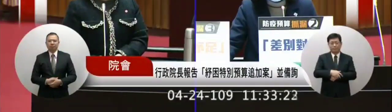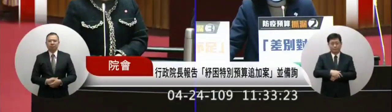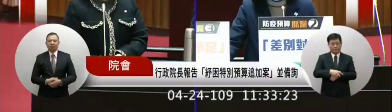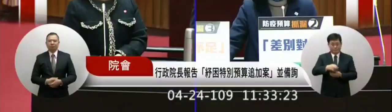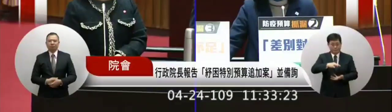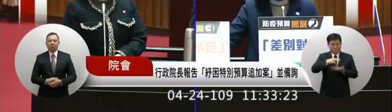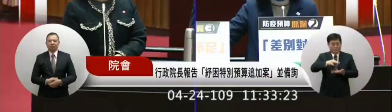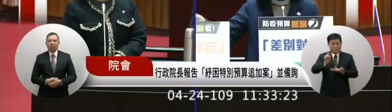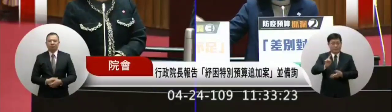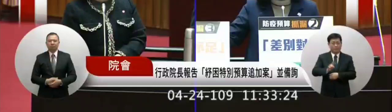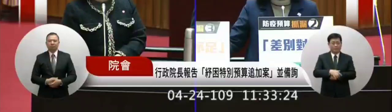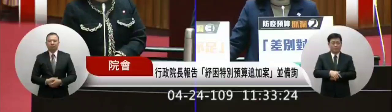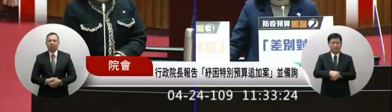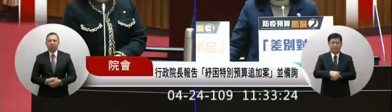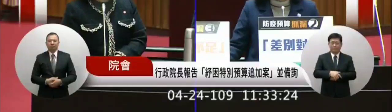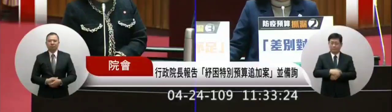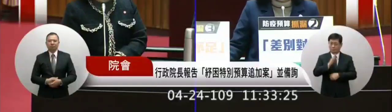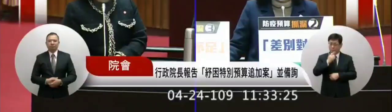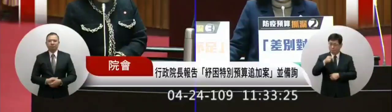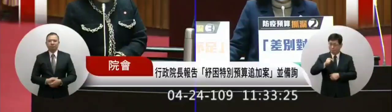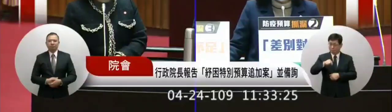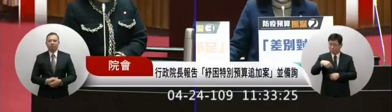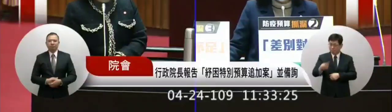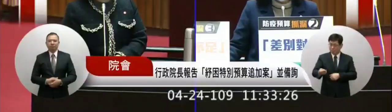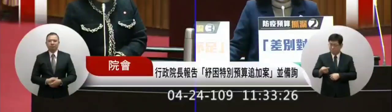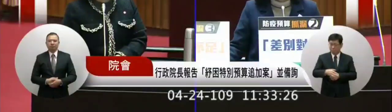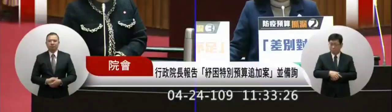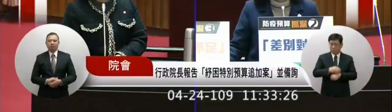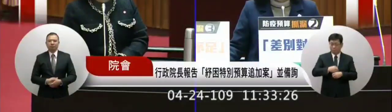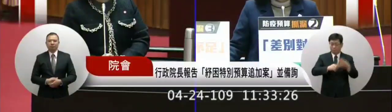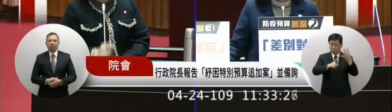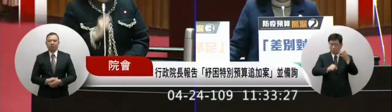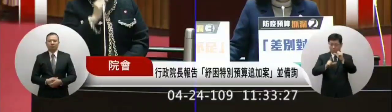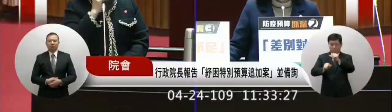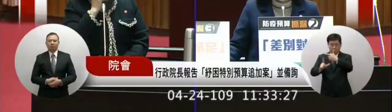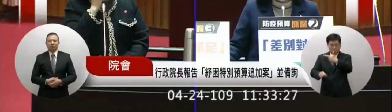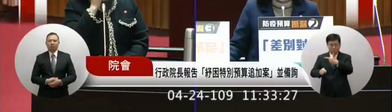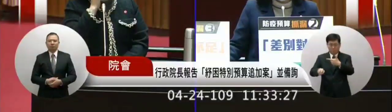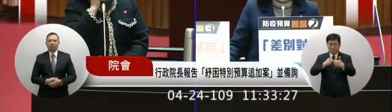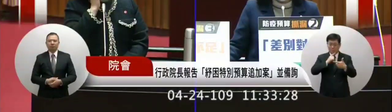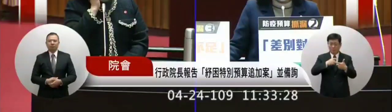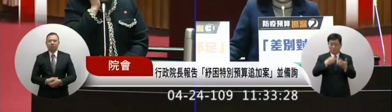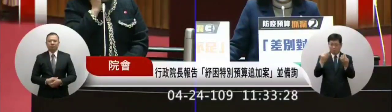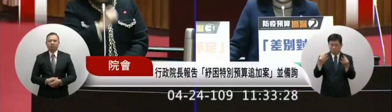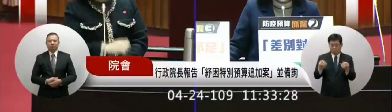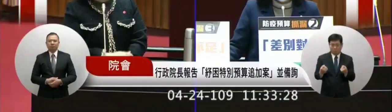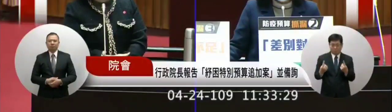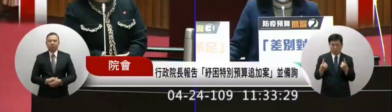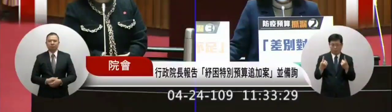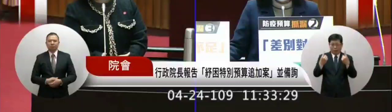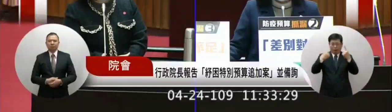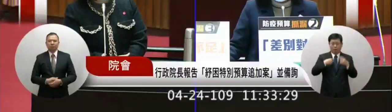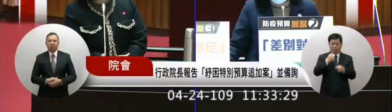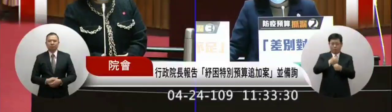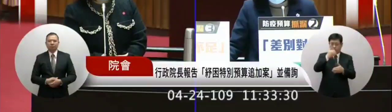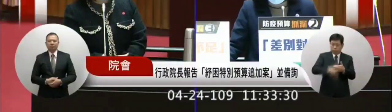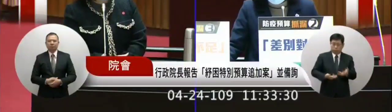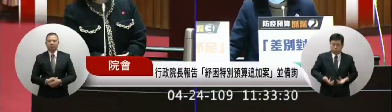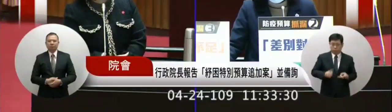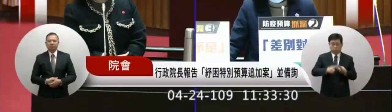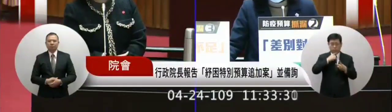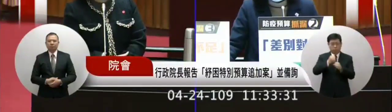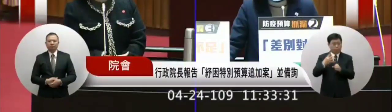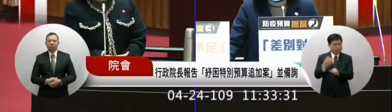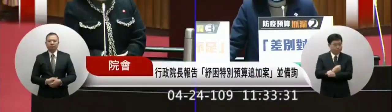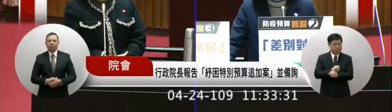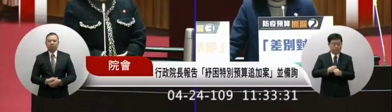家忧心忡忡的就是，是不是在接下来的4、5、6月，数据会反映出来之后，减班休息也好，